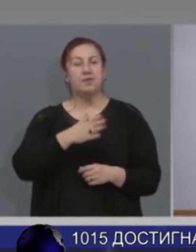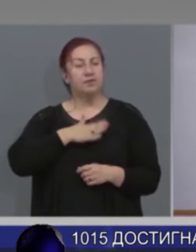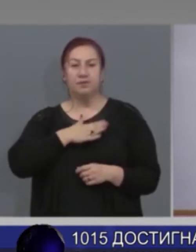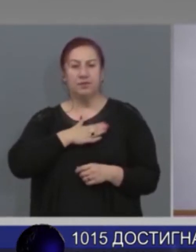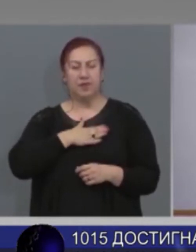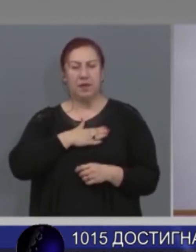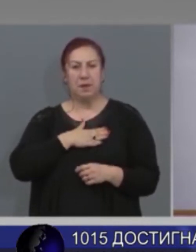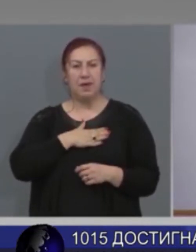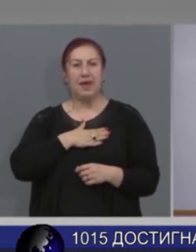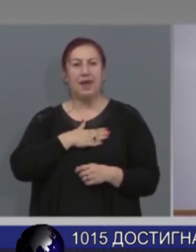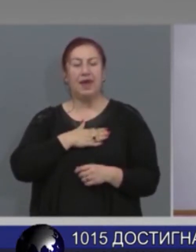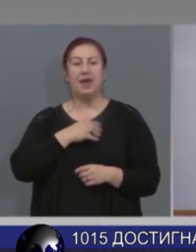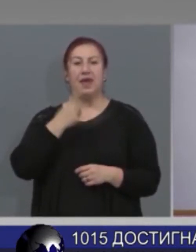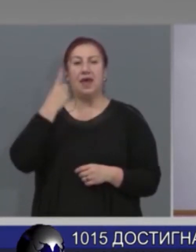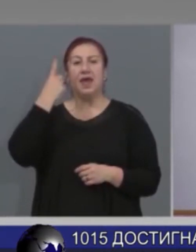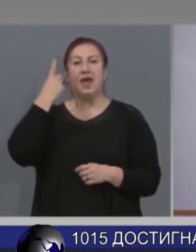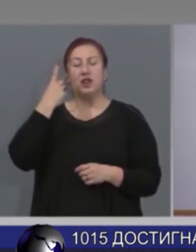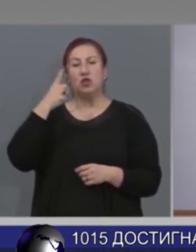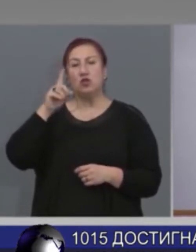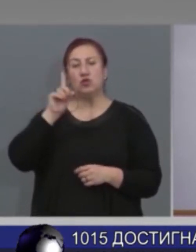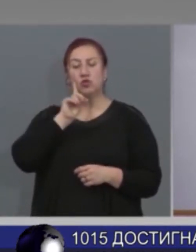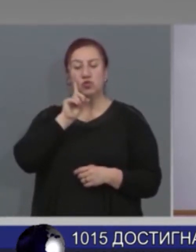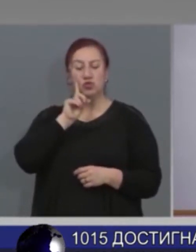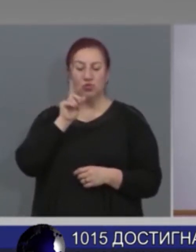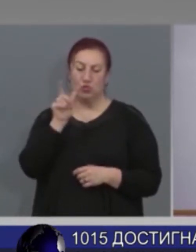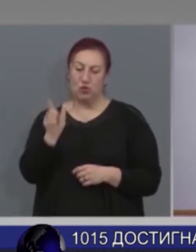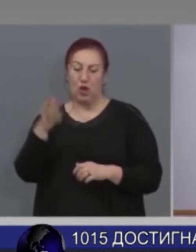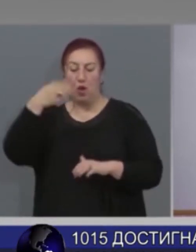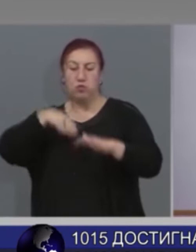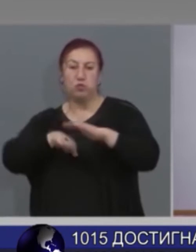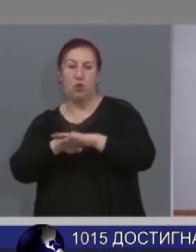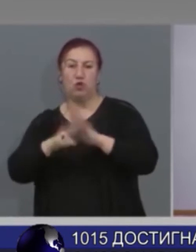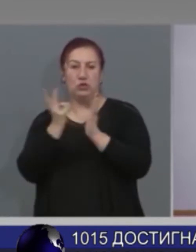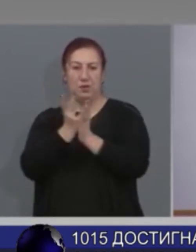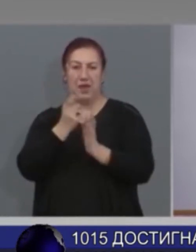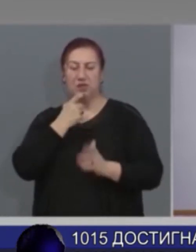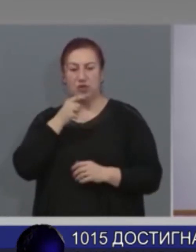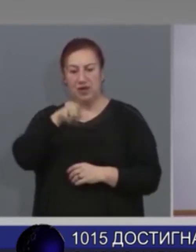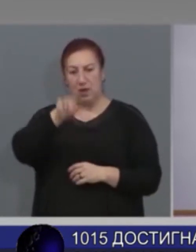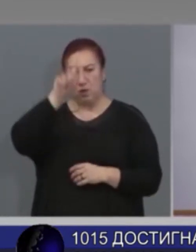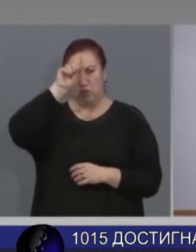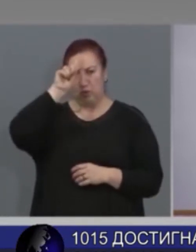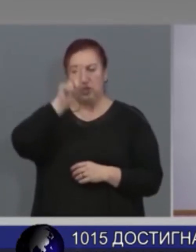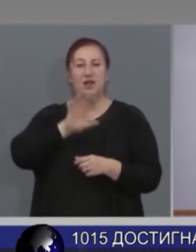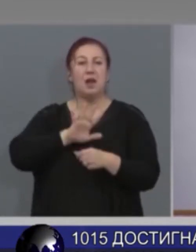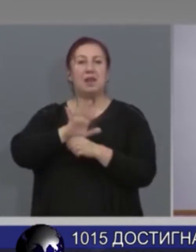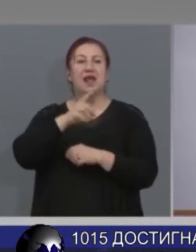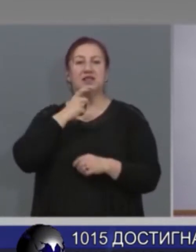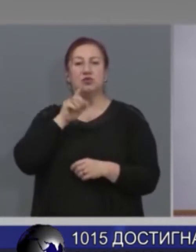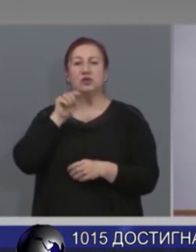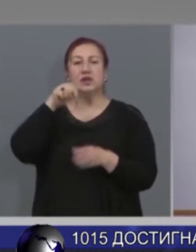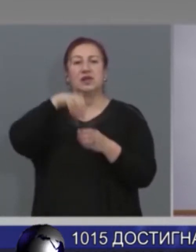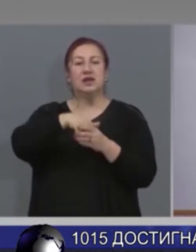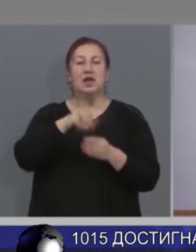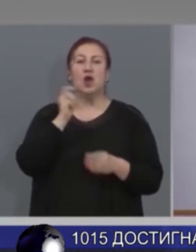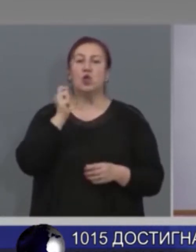Имаме едно непълнолетно лице, но случай, момича на 15 години в Кюстендил, което е